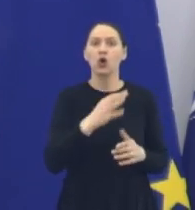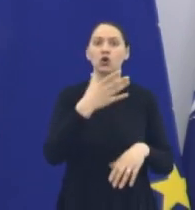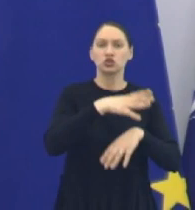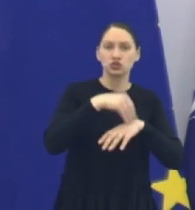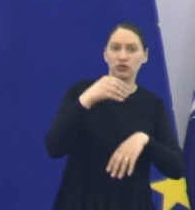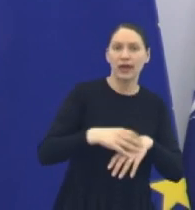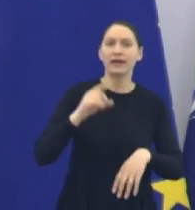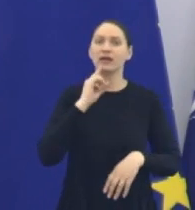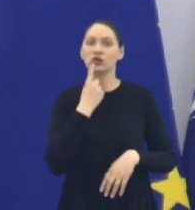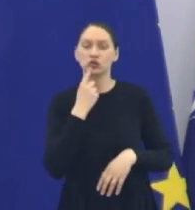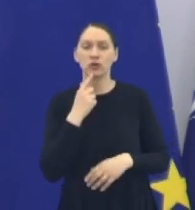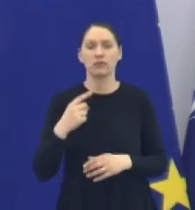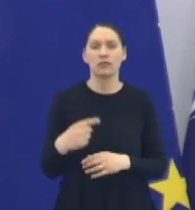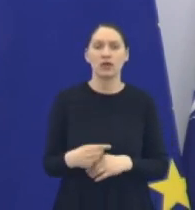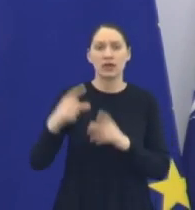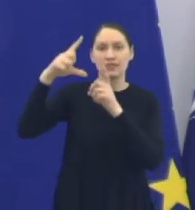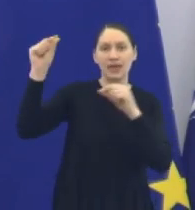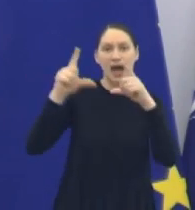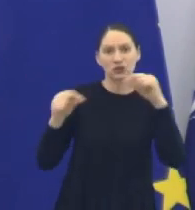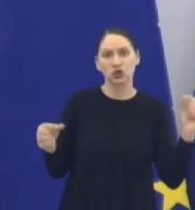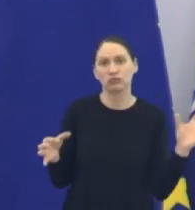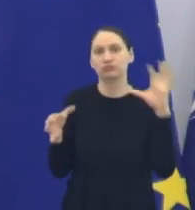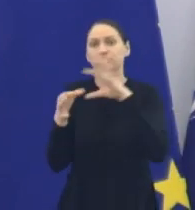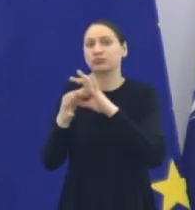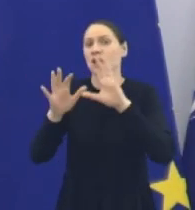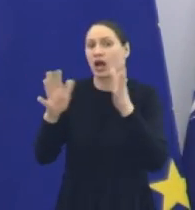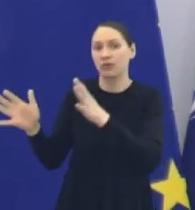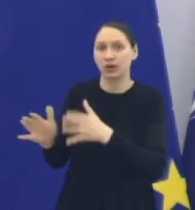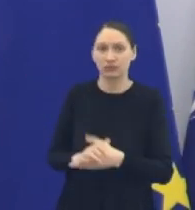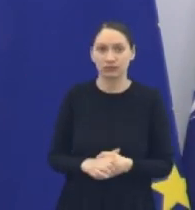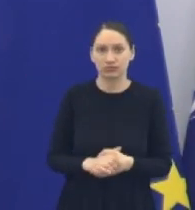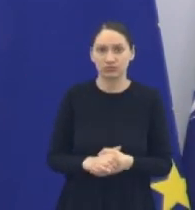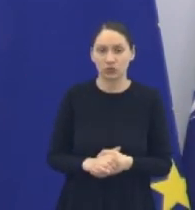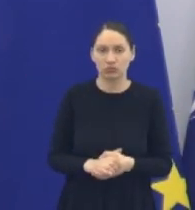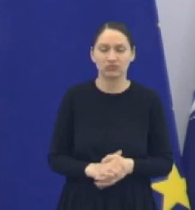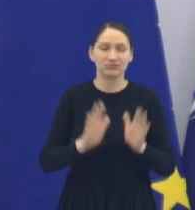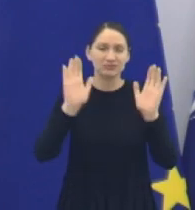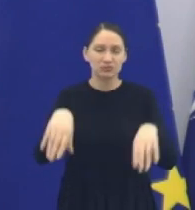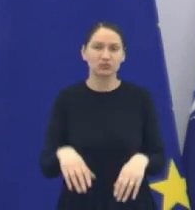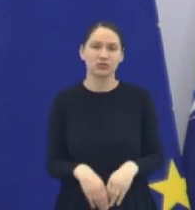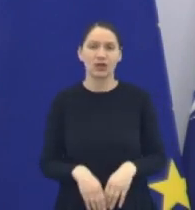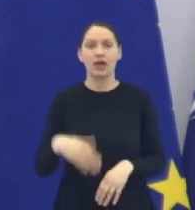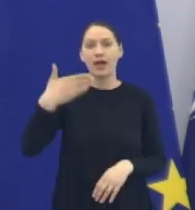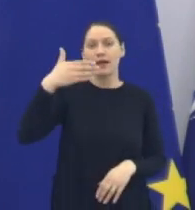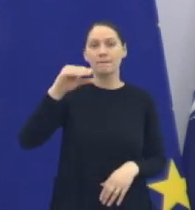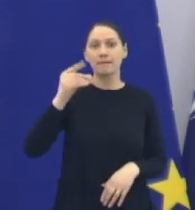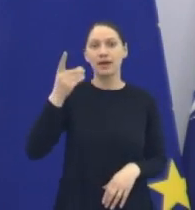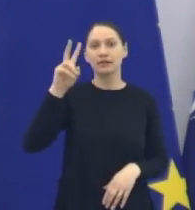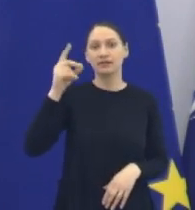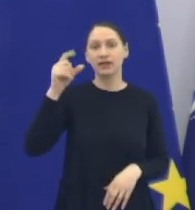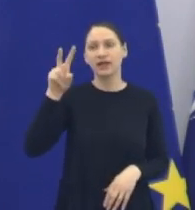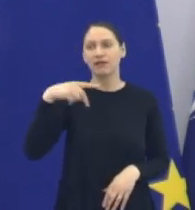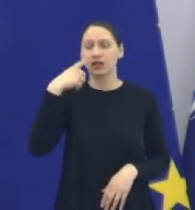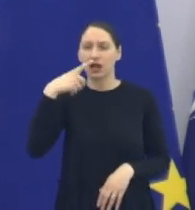alijanse? Na, prie tokių pono Medvedevo pastabų, komentarų ar pagąsdinimų mes jau